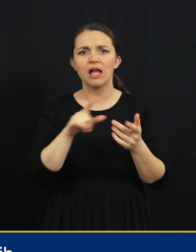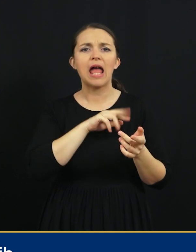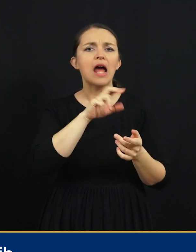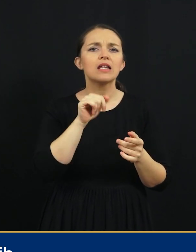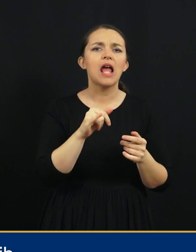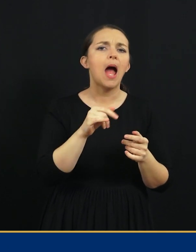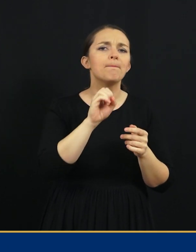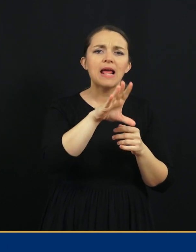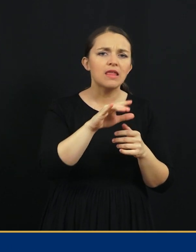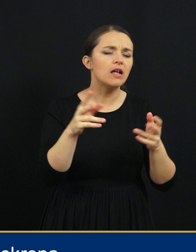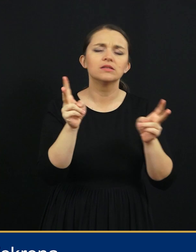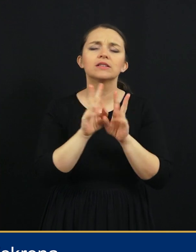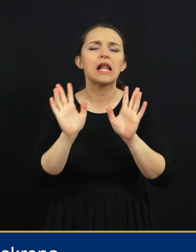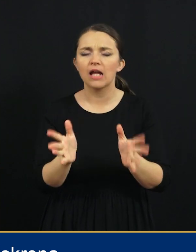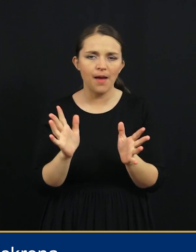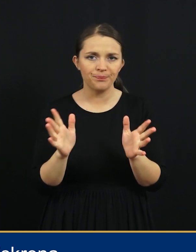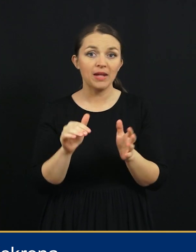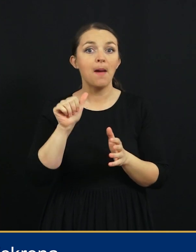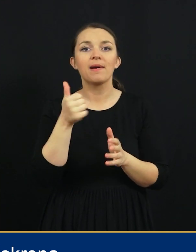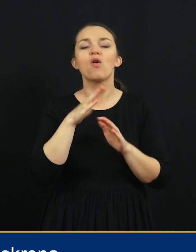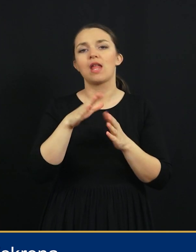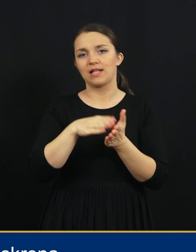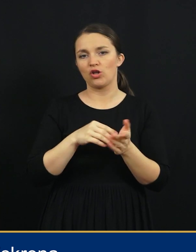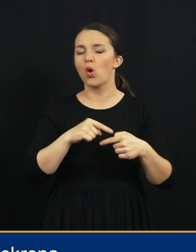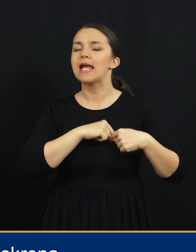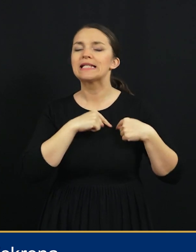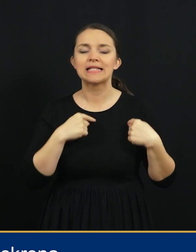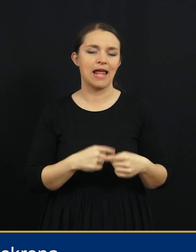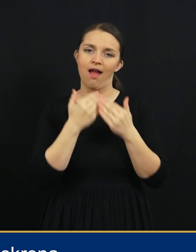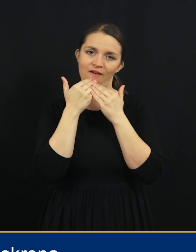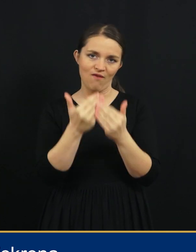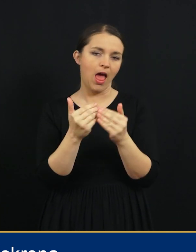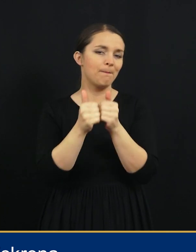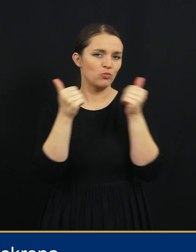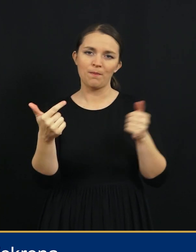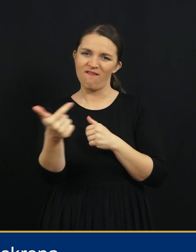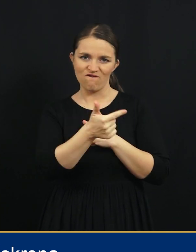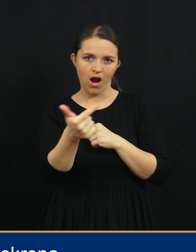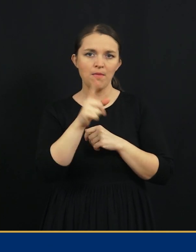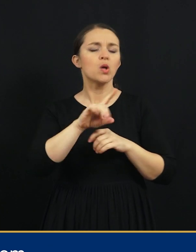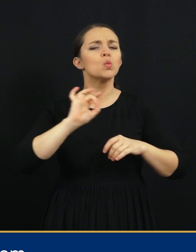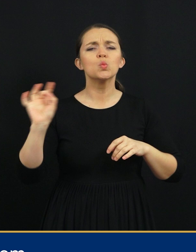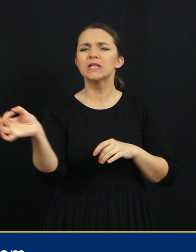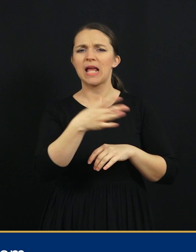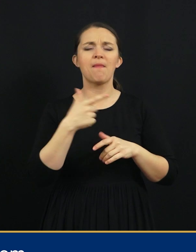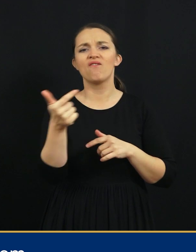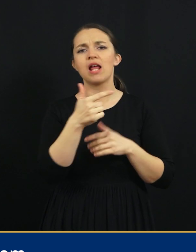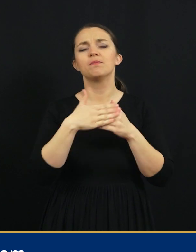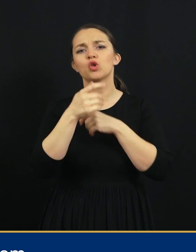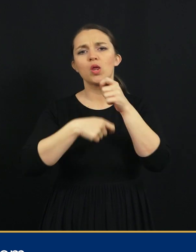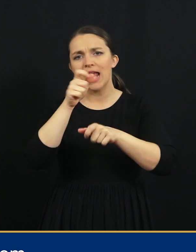Darja 15, skratka, najprej na začetku. Iskrena hvala predvsem vama dvema in vsem